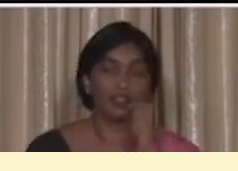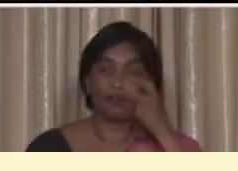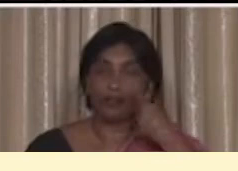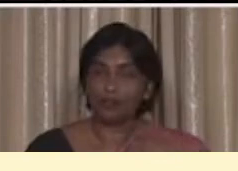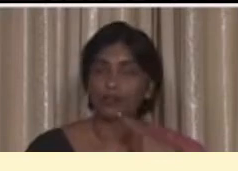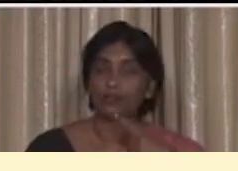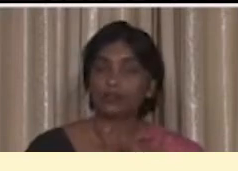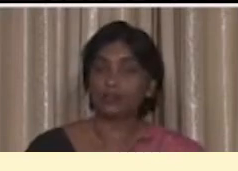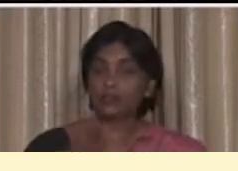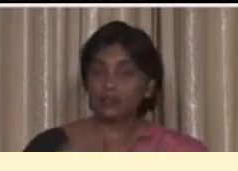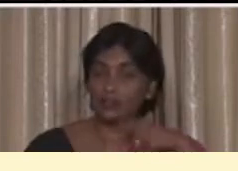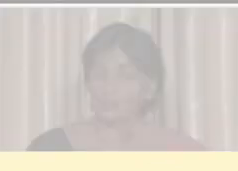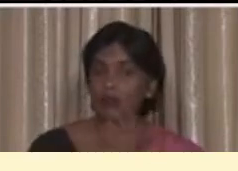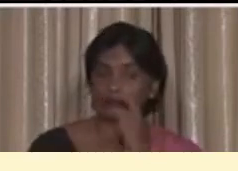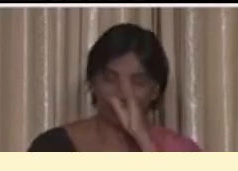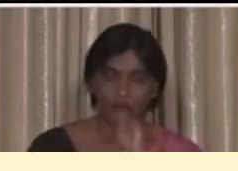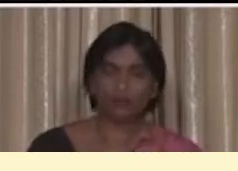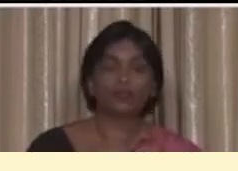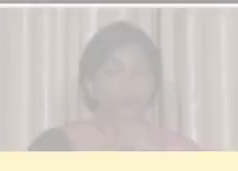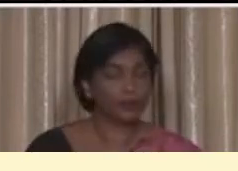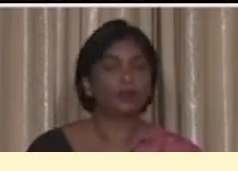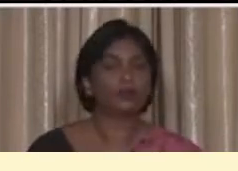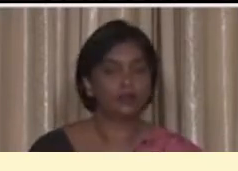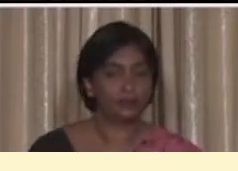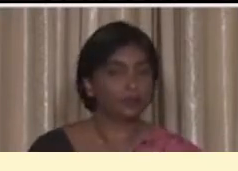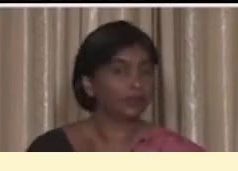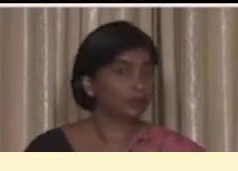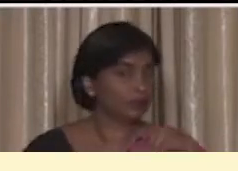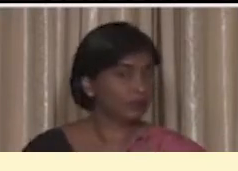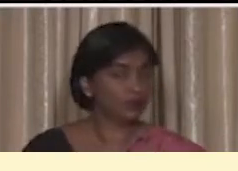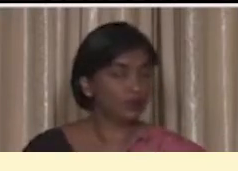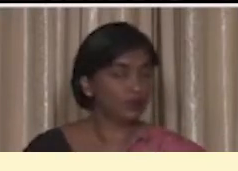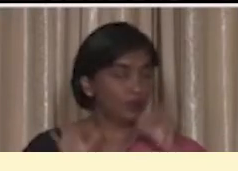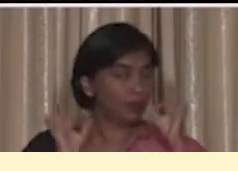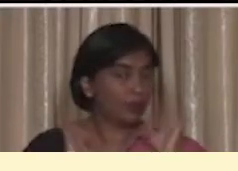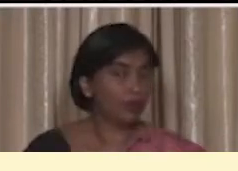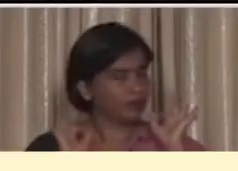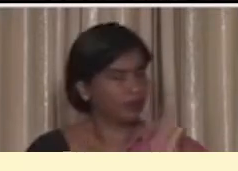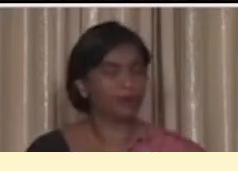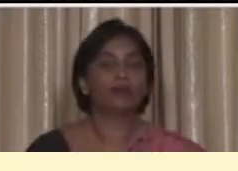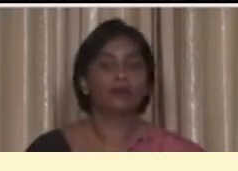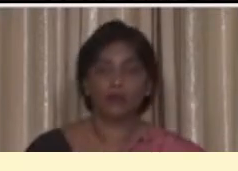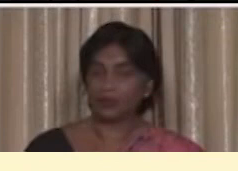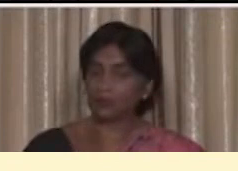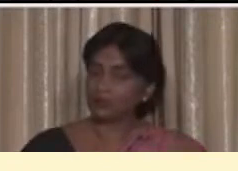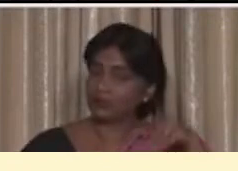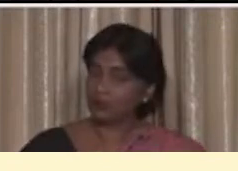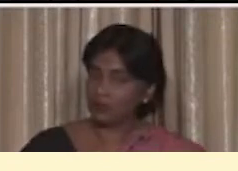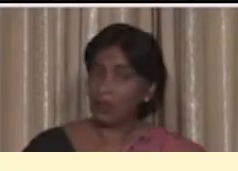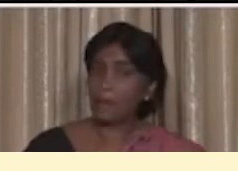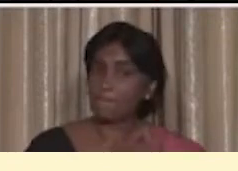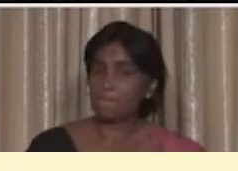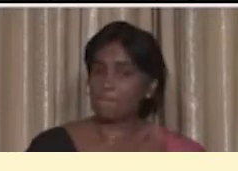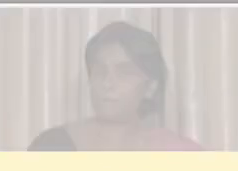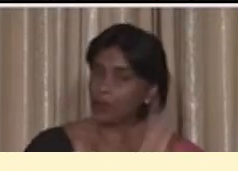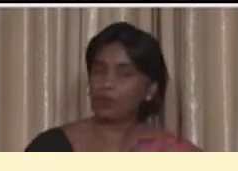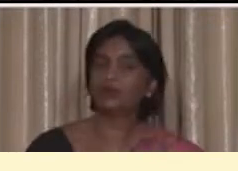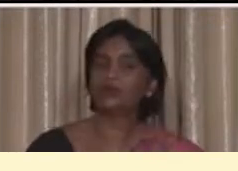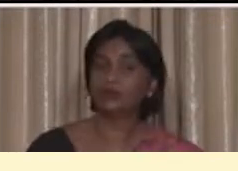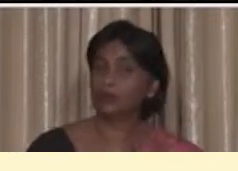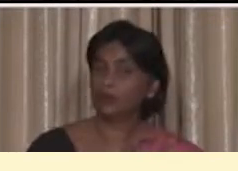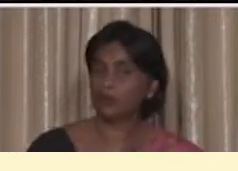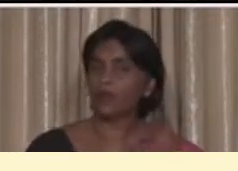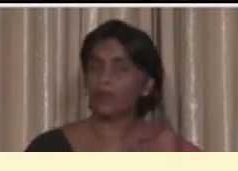ජනතාවගේ ඡන්ද අයිතිය ආරක්ෂා කරන්න ඕනේ කිසිදු ලෙසකින් මේ මැතිවරණය නොපත්වා ඉන්නේ නැතුව මේ මැතිවරණයට බාධා පමුණවන්නේ නැතුව